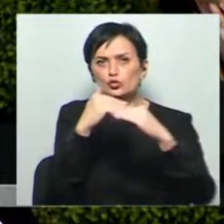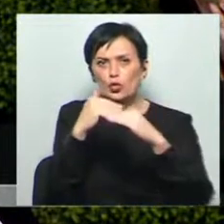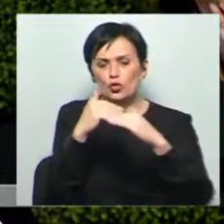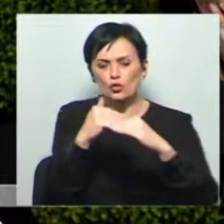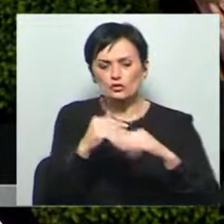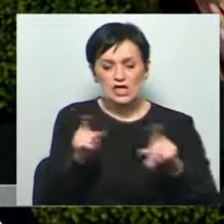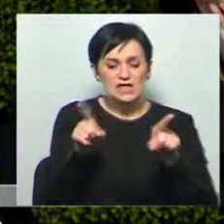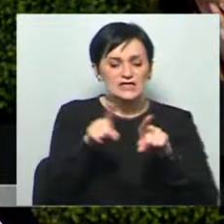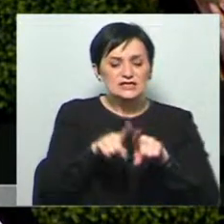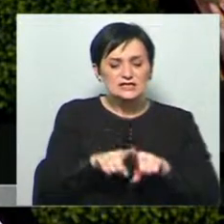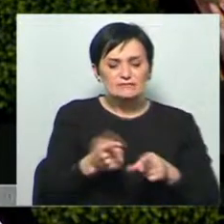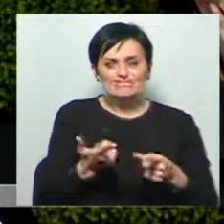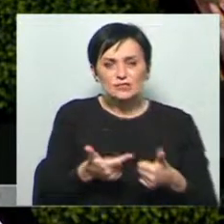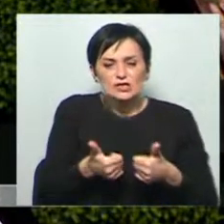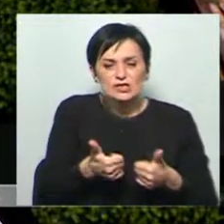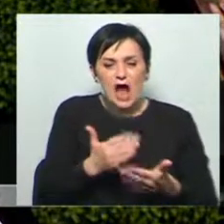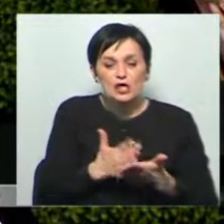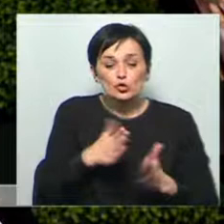თქვათ,